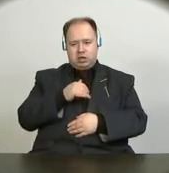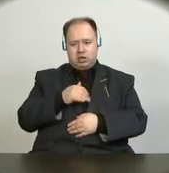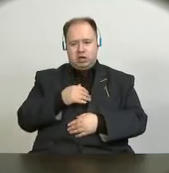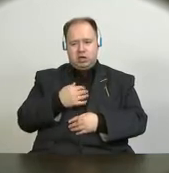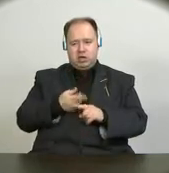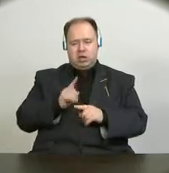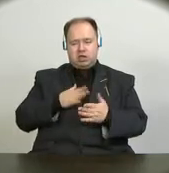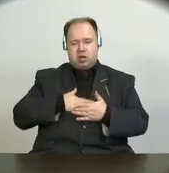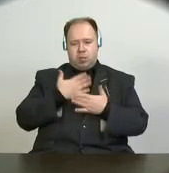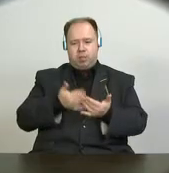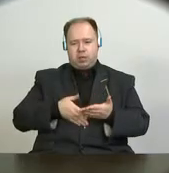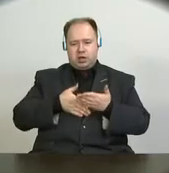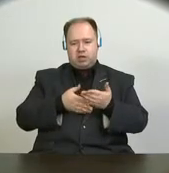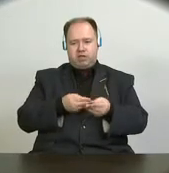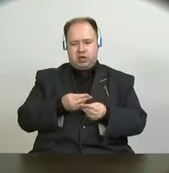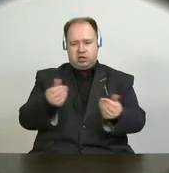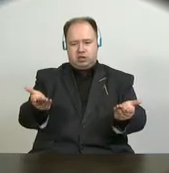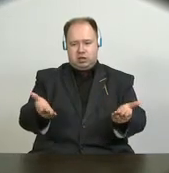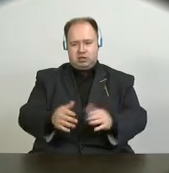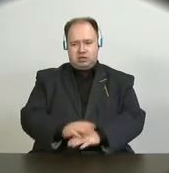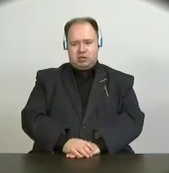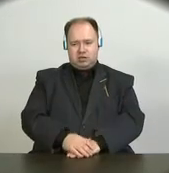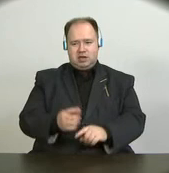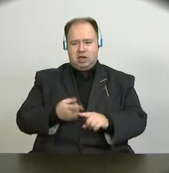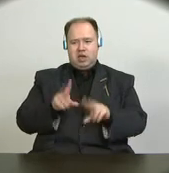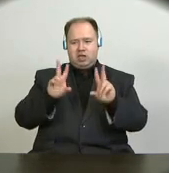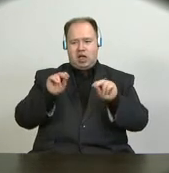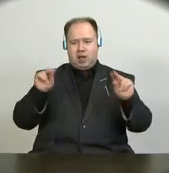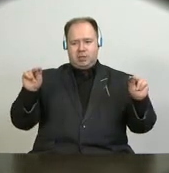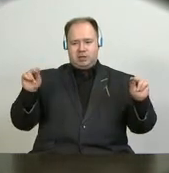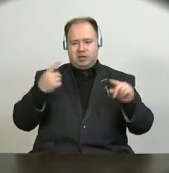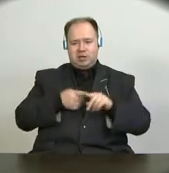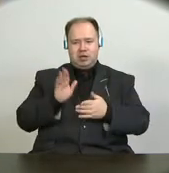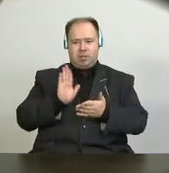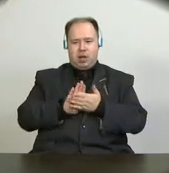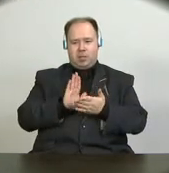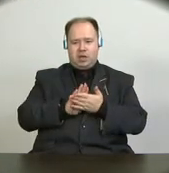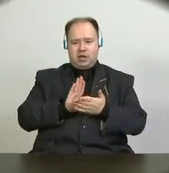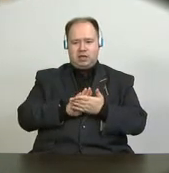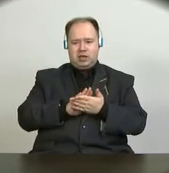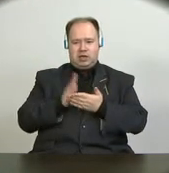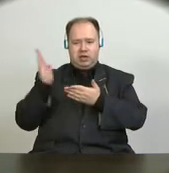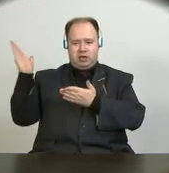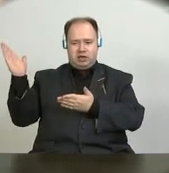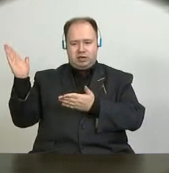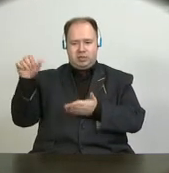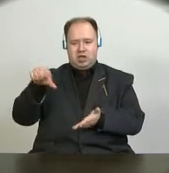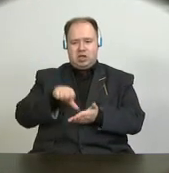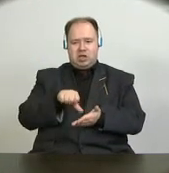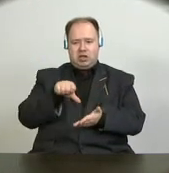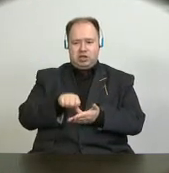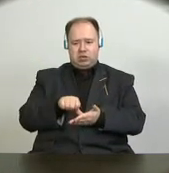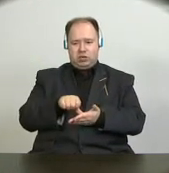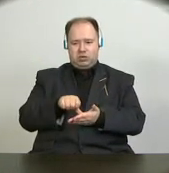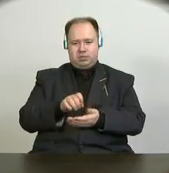благотворительность то есть на этой оптимистической ноте давайте поблагодарим нашего героя